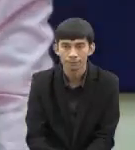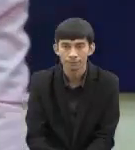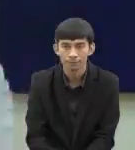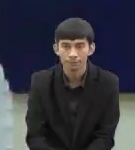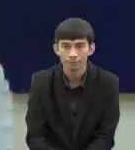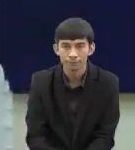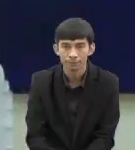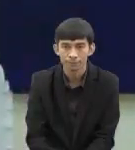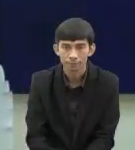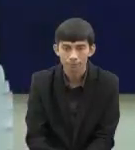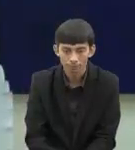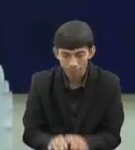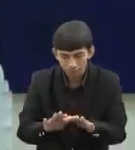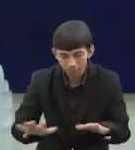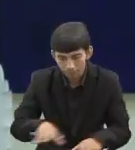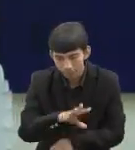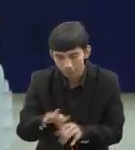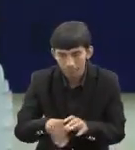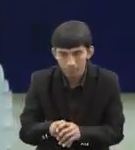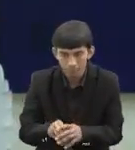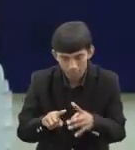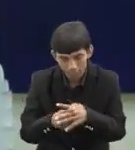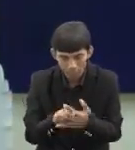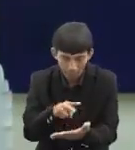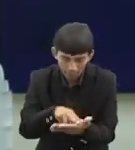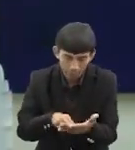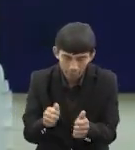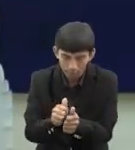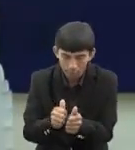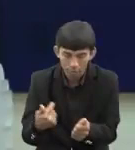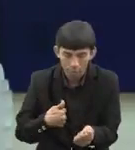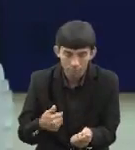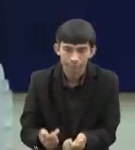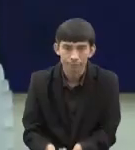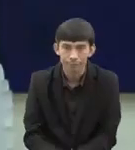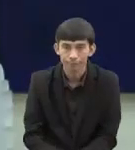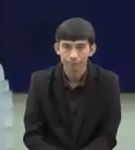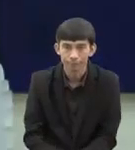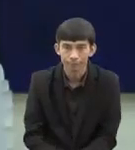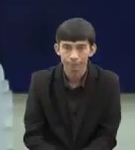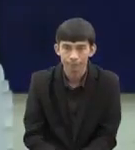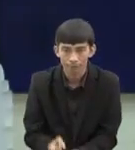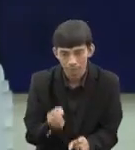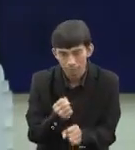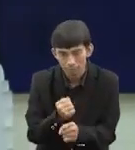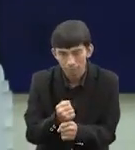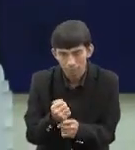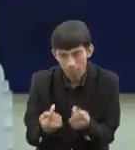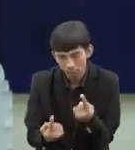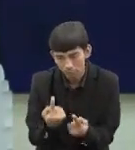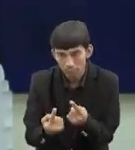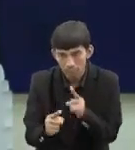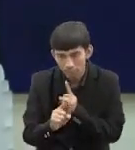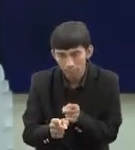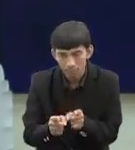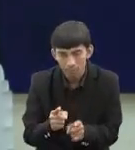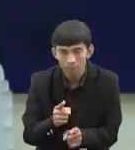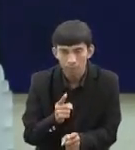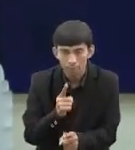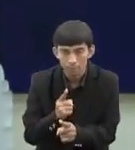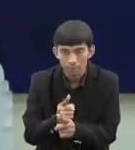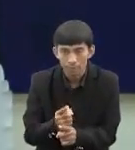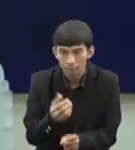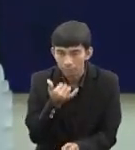Ta con từng ăn nè. Chắp đam ăn cho mình nè kêu tay mà đòn mà con á. Chà, đồng bây thưa cáp tiếng chùm láo ý. Tha ta con xin lại bình một mắt rơi được ạ